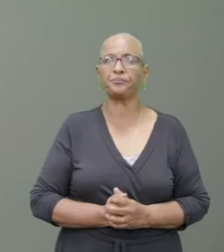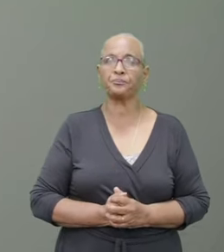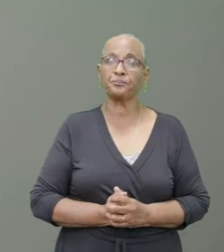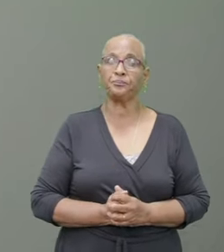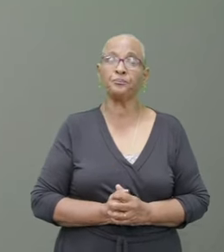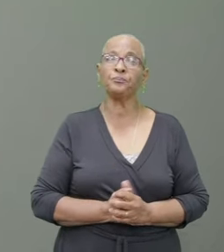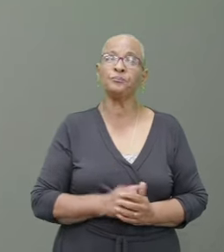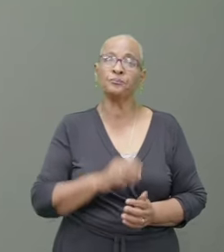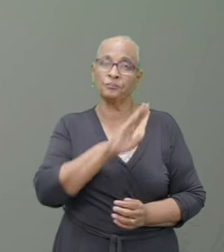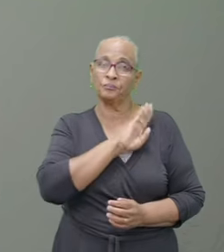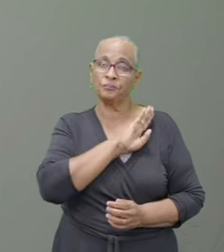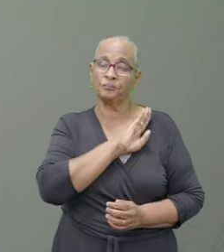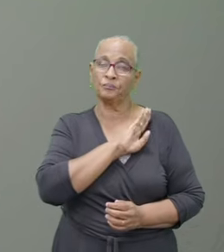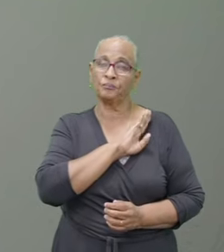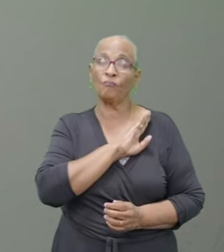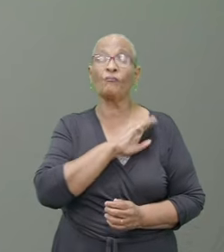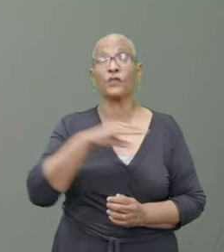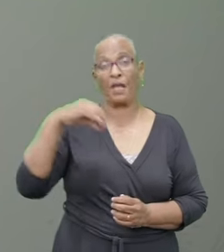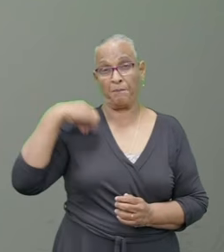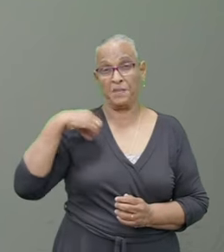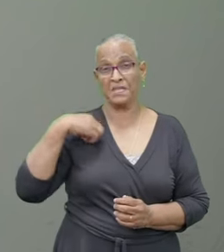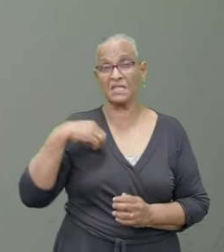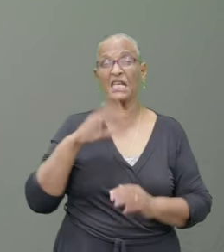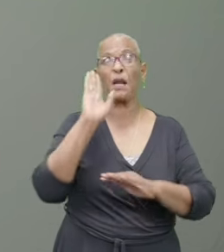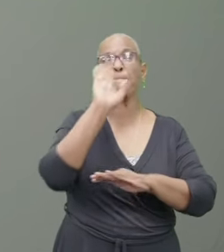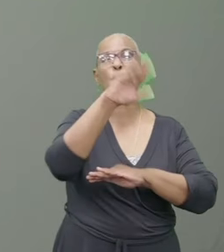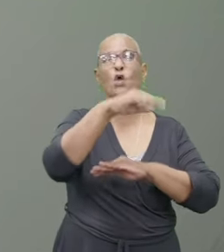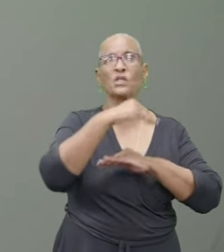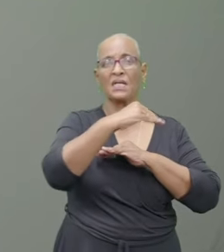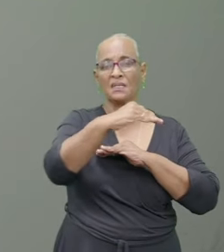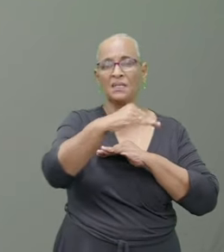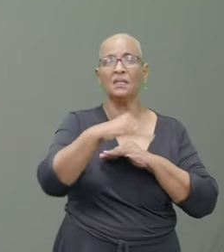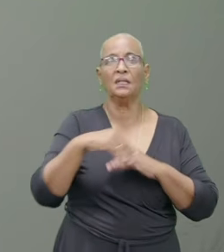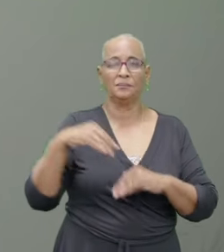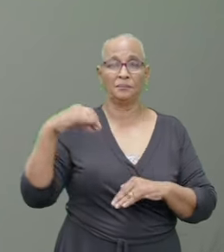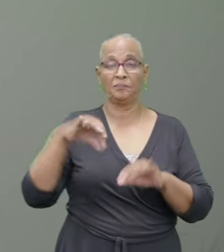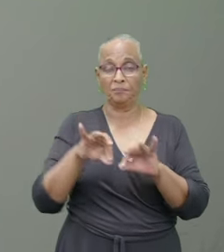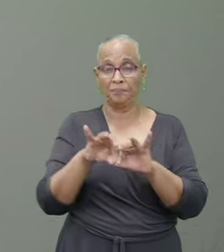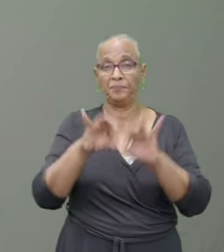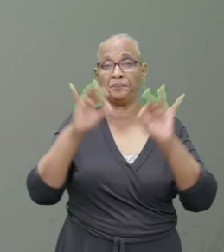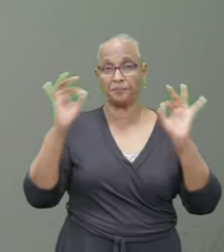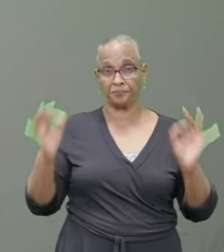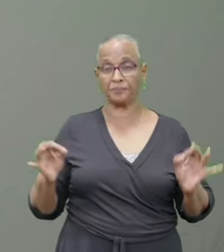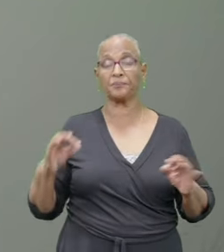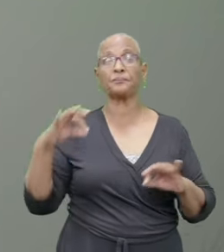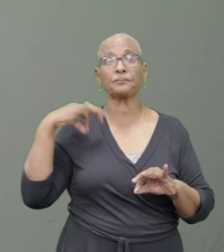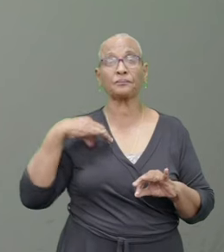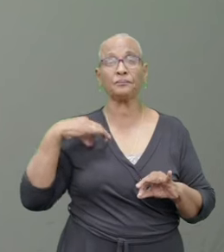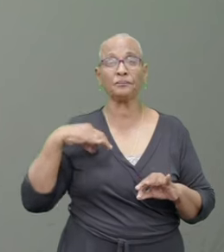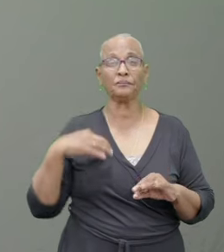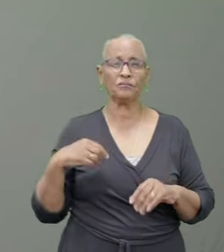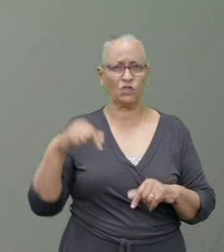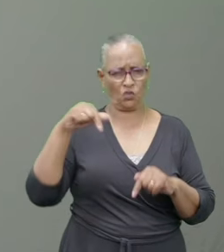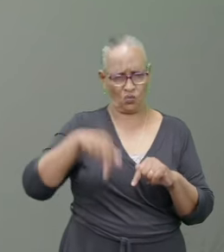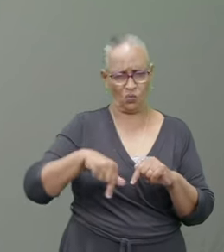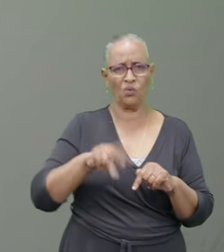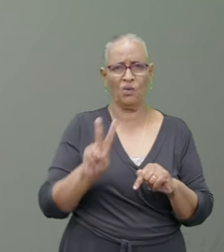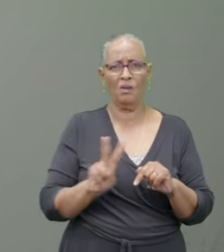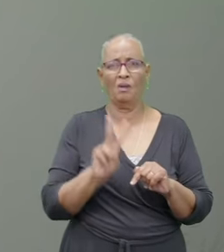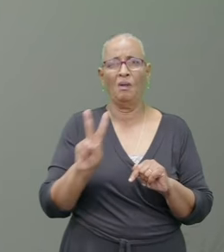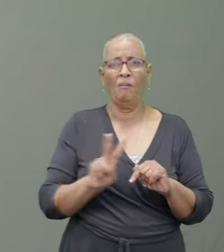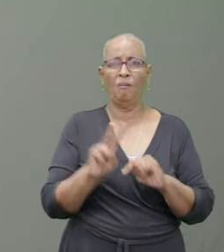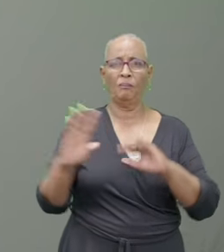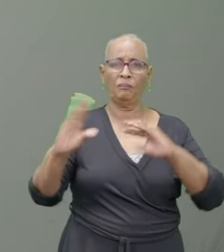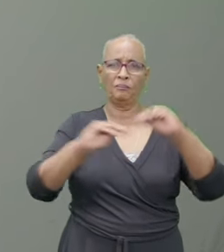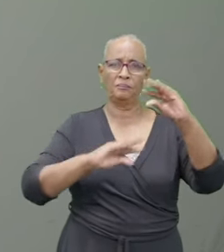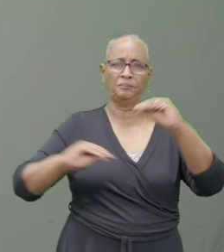Verder zal ook vanuit het ministerie van Buitenlandse Zaken en Volksgezondheid, al denk ik aanstaande vrijdag, diplomatiek overleg gevoerd